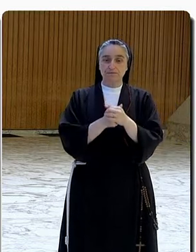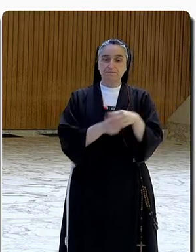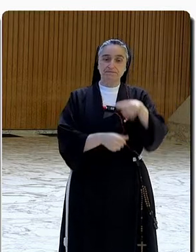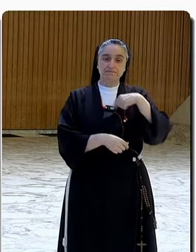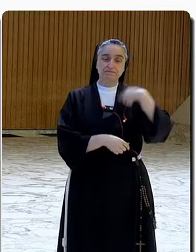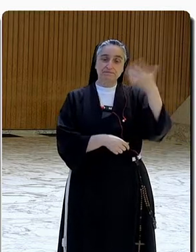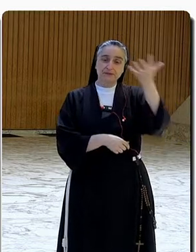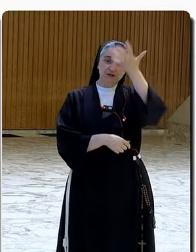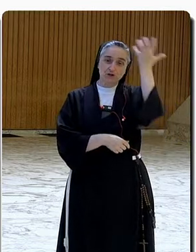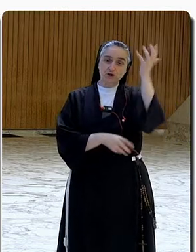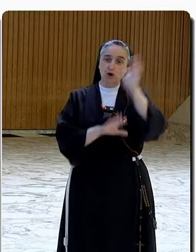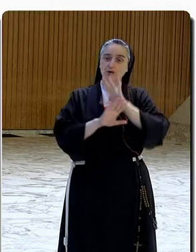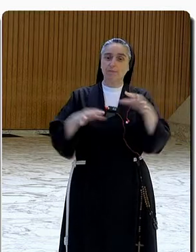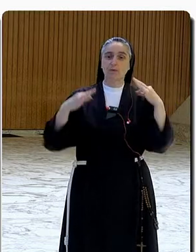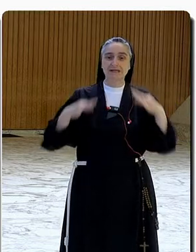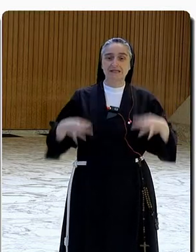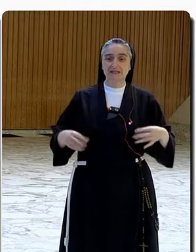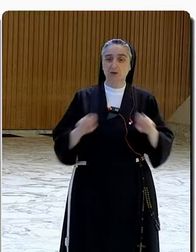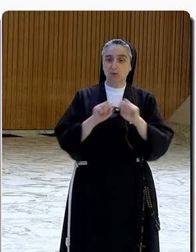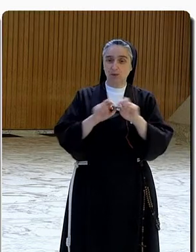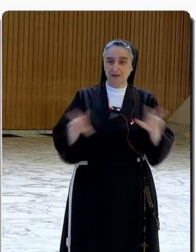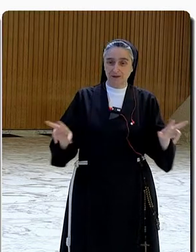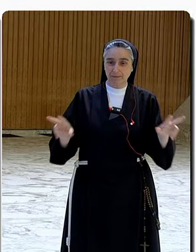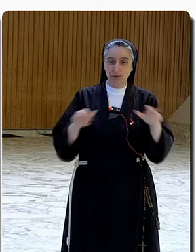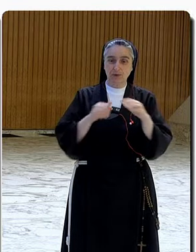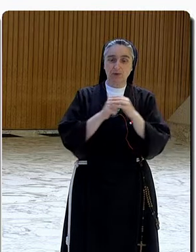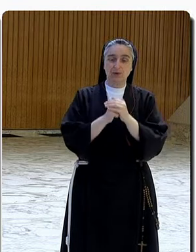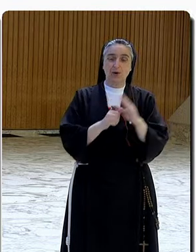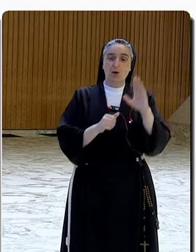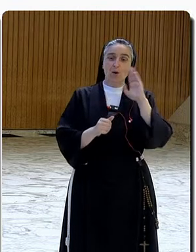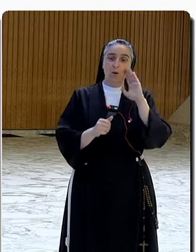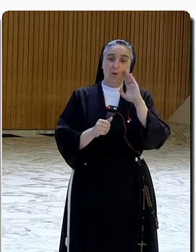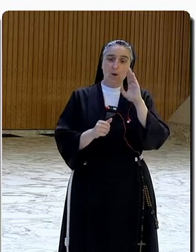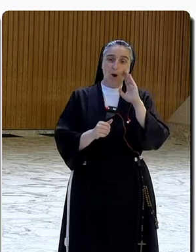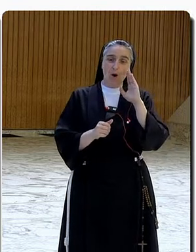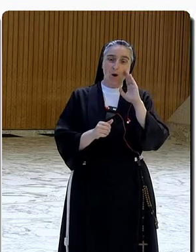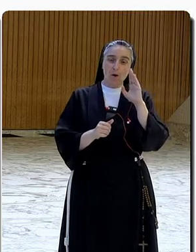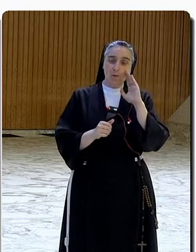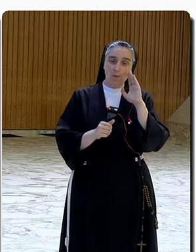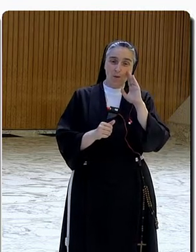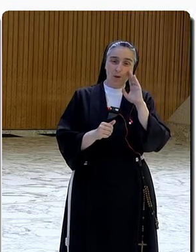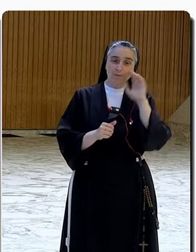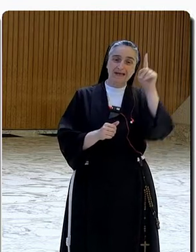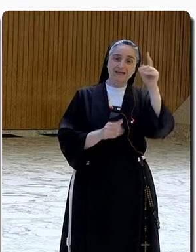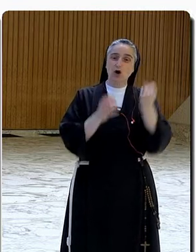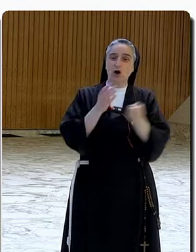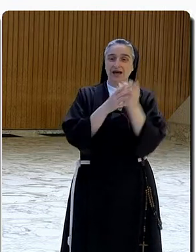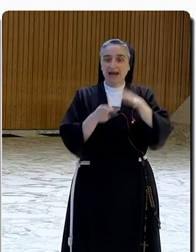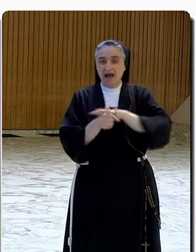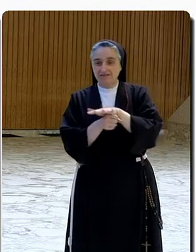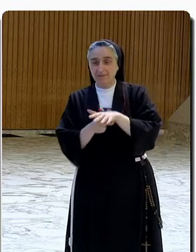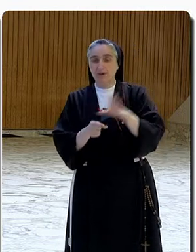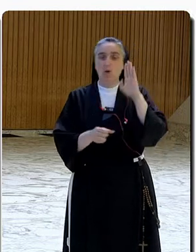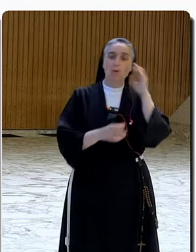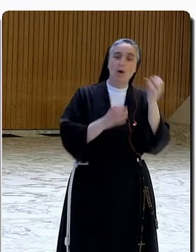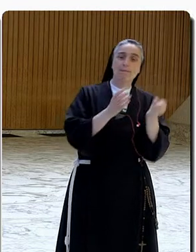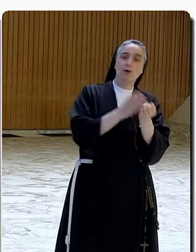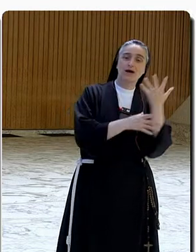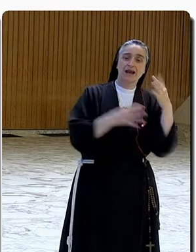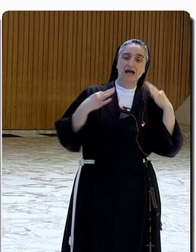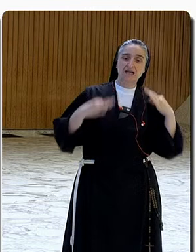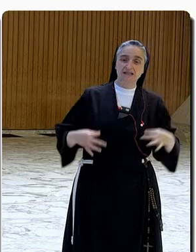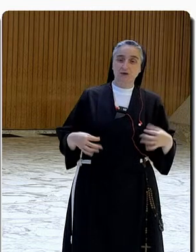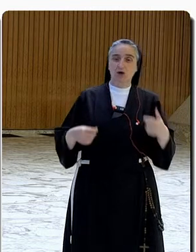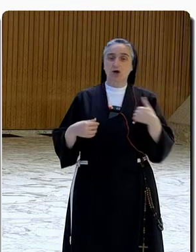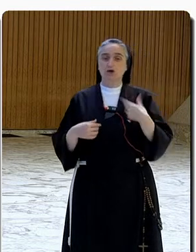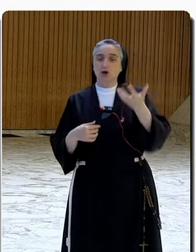non ci siano più istituti. Gli uomini, Dio ha creato la famiglia, gli uomini hanno creato l'istituto. Sogniamo